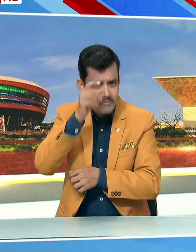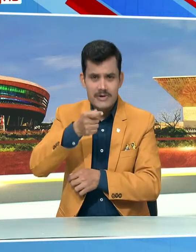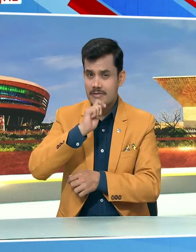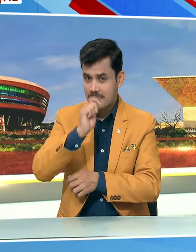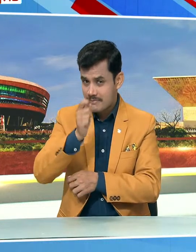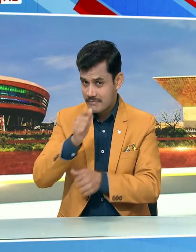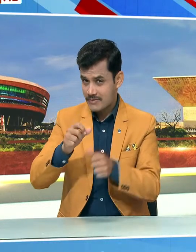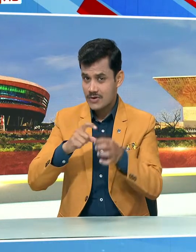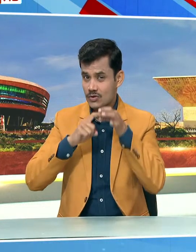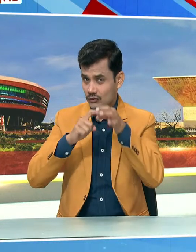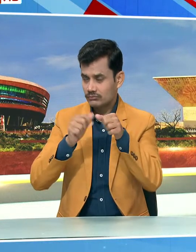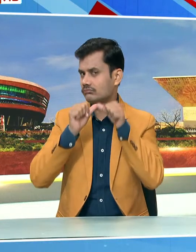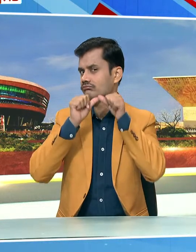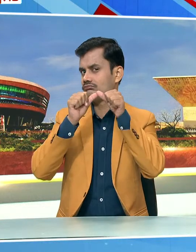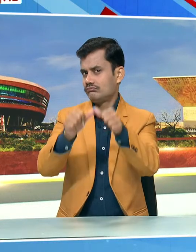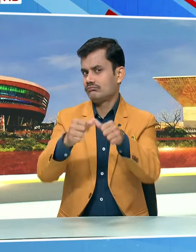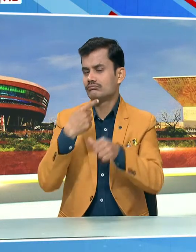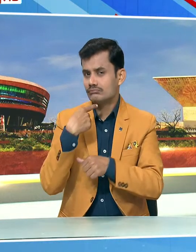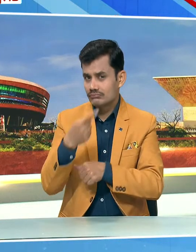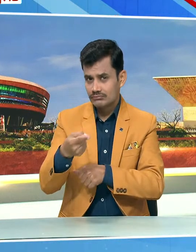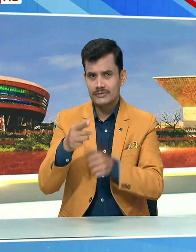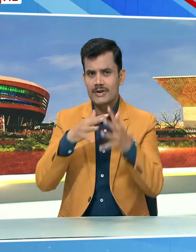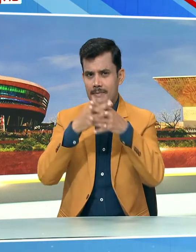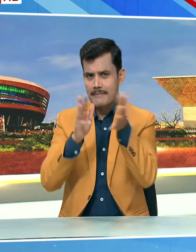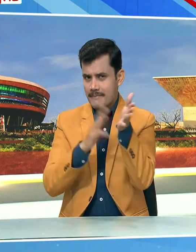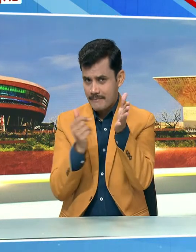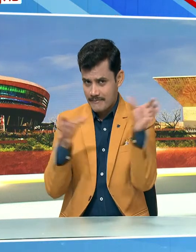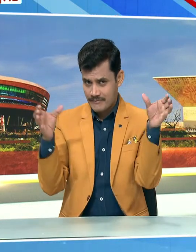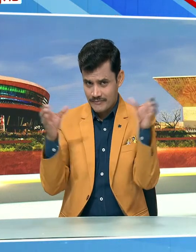ये